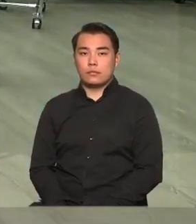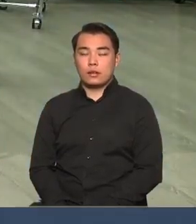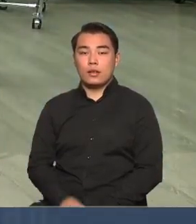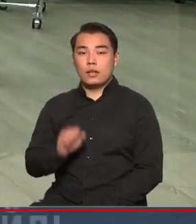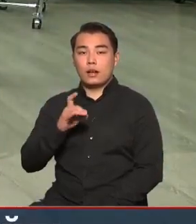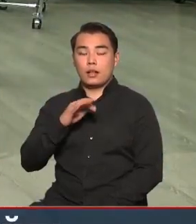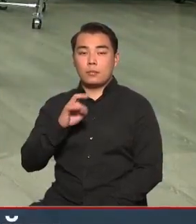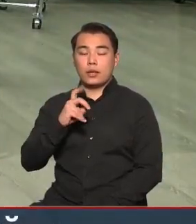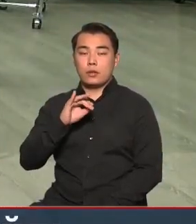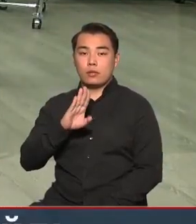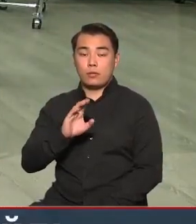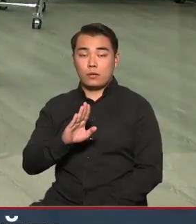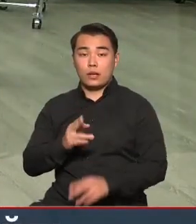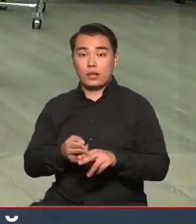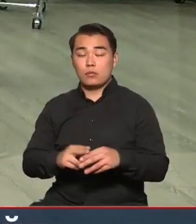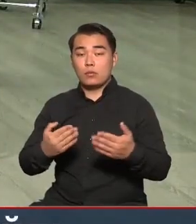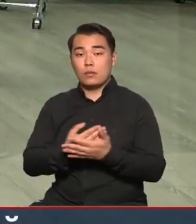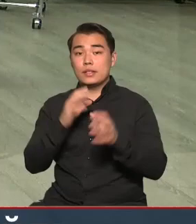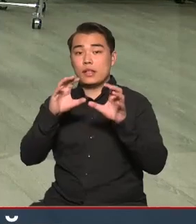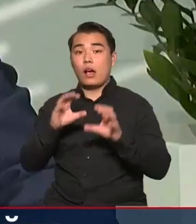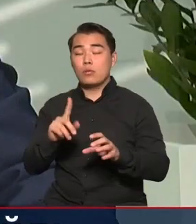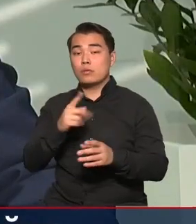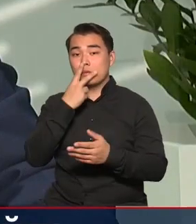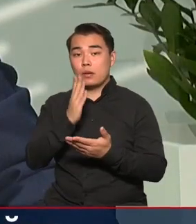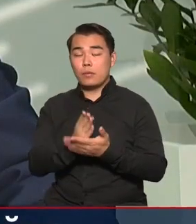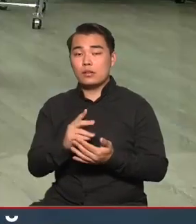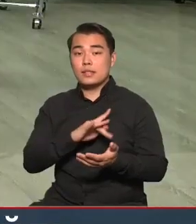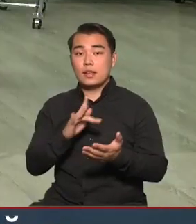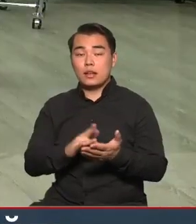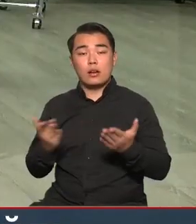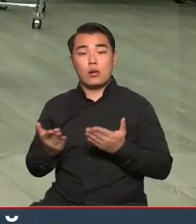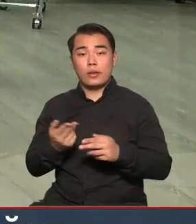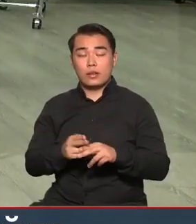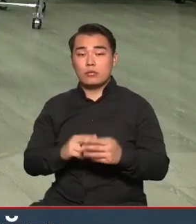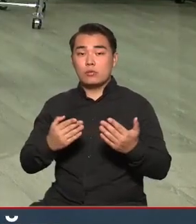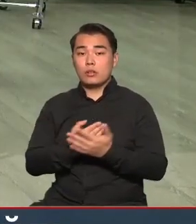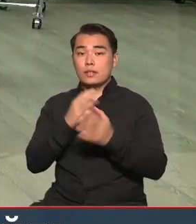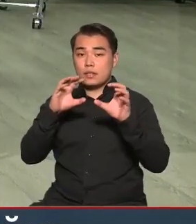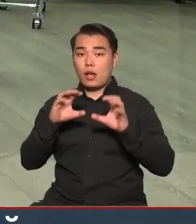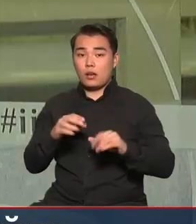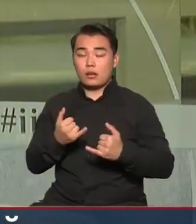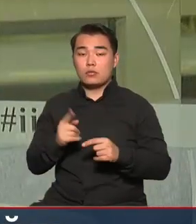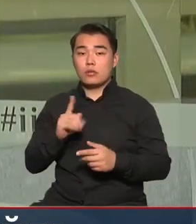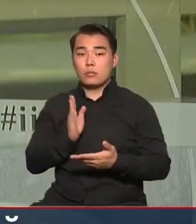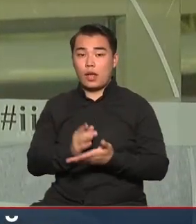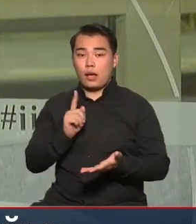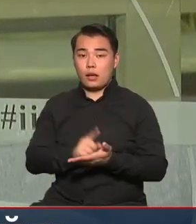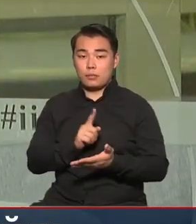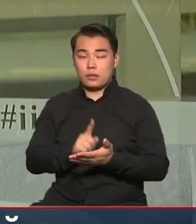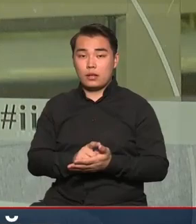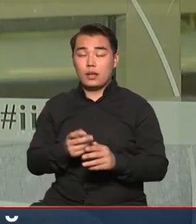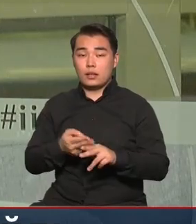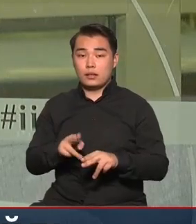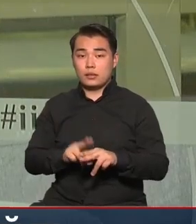Ерлан Бекметұлы, жаңа заң нені көздейді, мақсаты қандай, енді жаңа заң нені талап етеді?